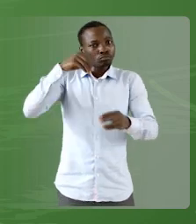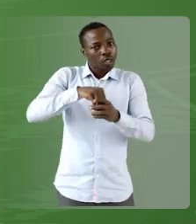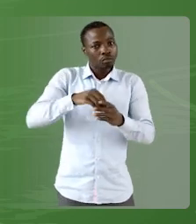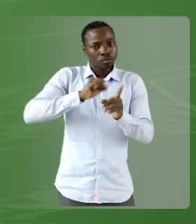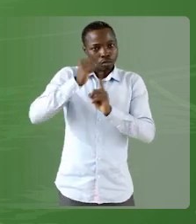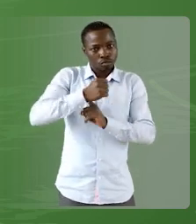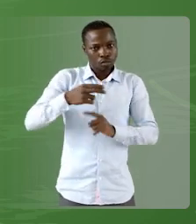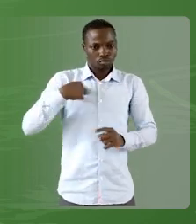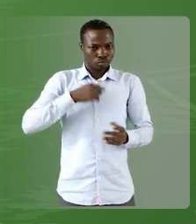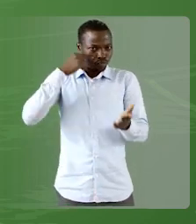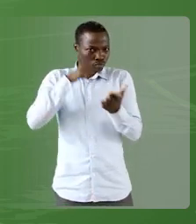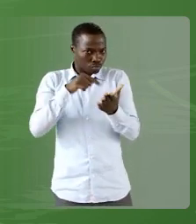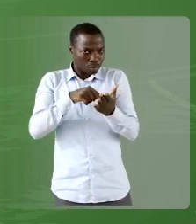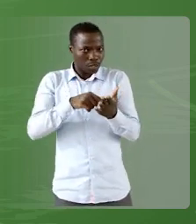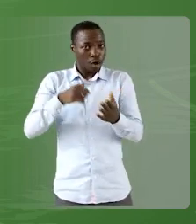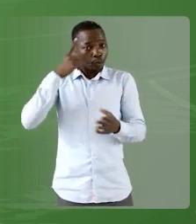allons